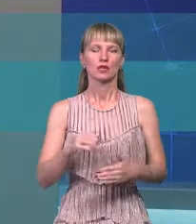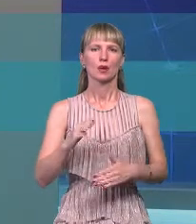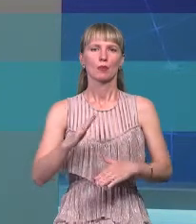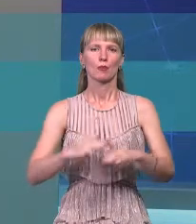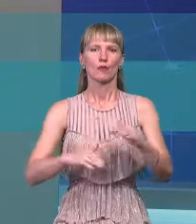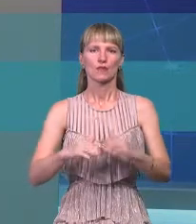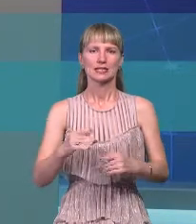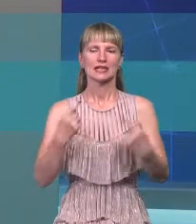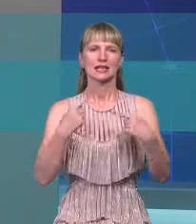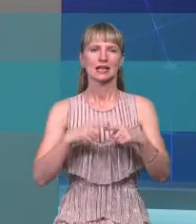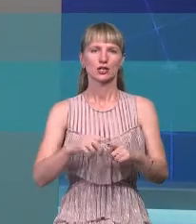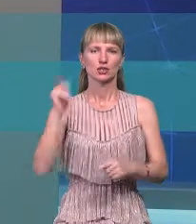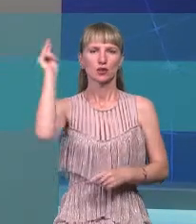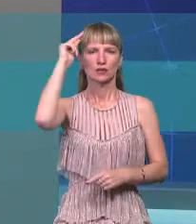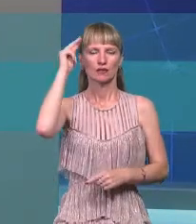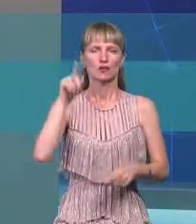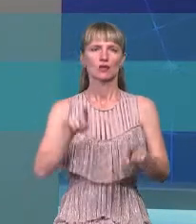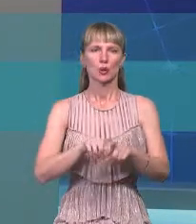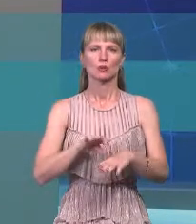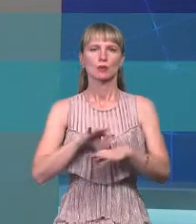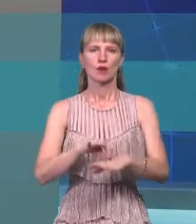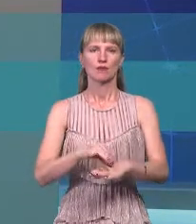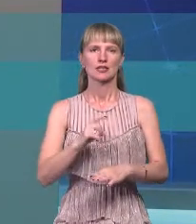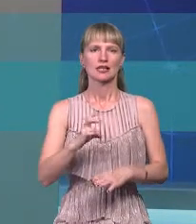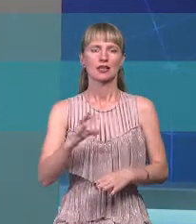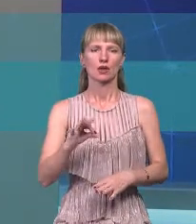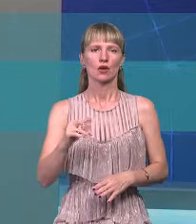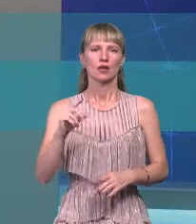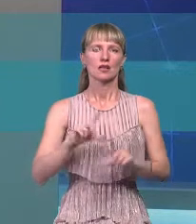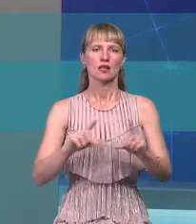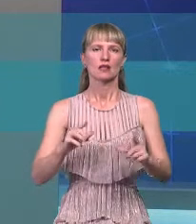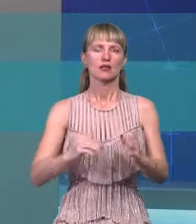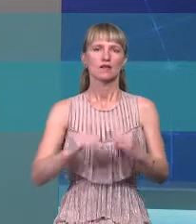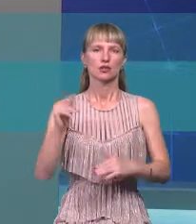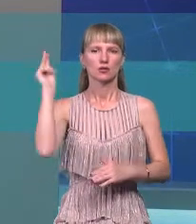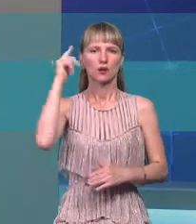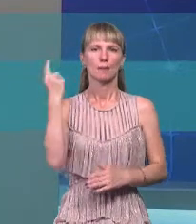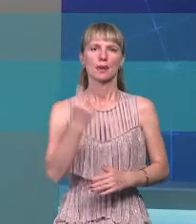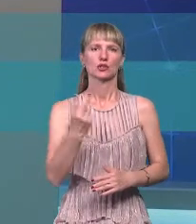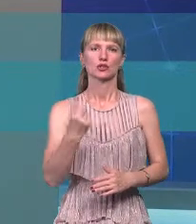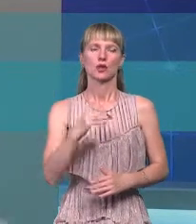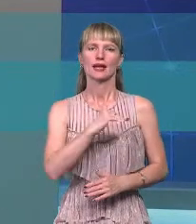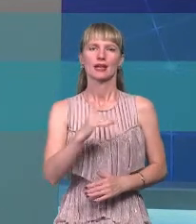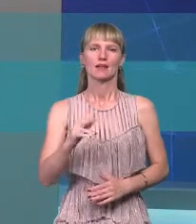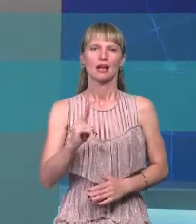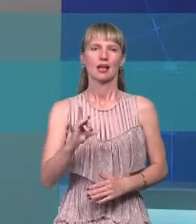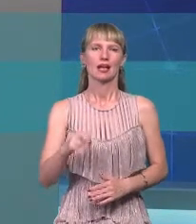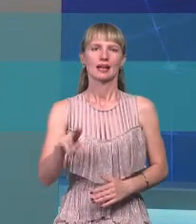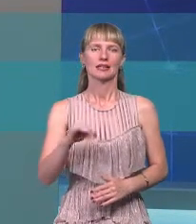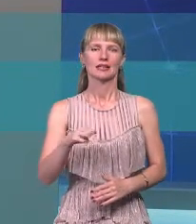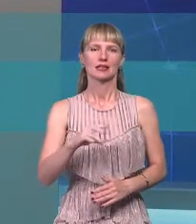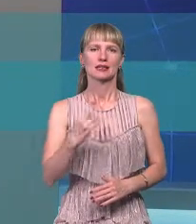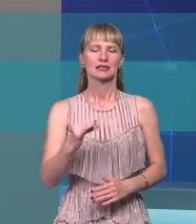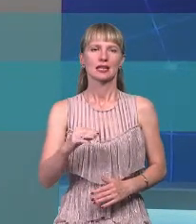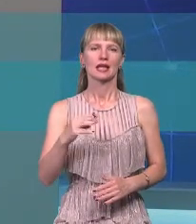професійної, професійно-технічної освіти і закладів вищої освіти, це по старому першого-другого рівню акредитації, тобто технікуми, коледжі,